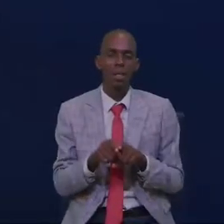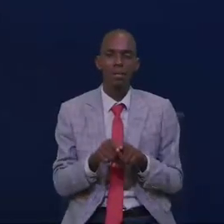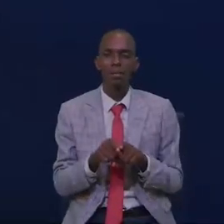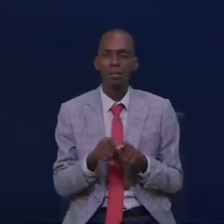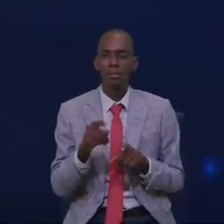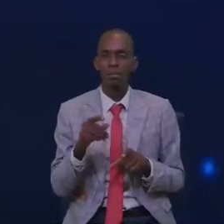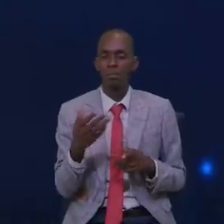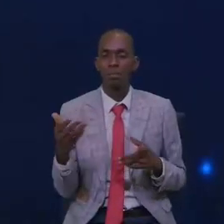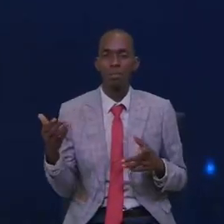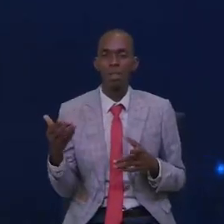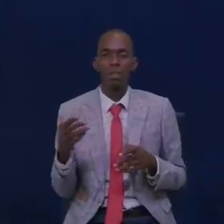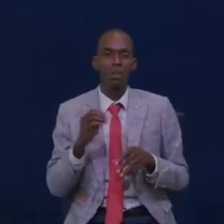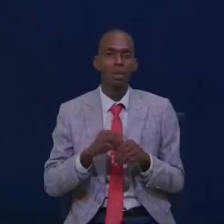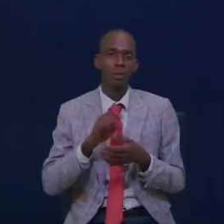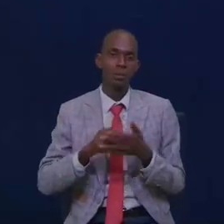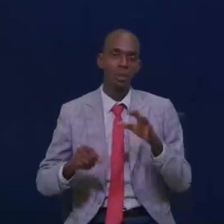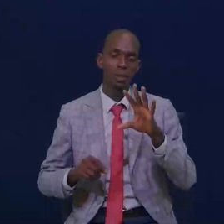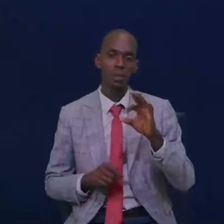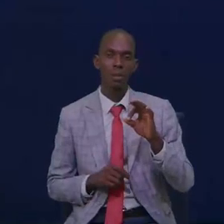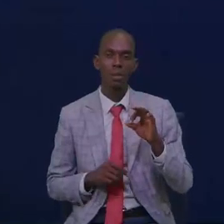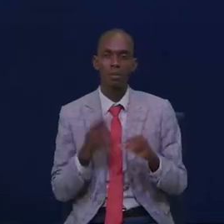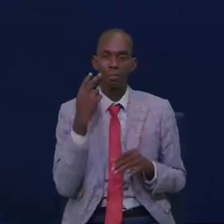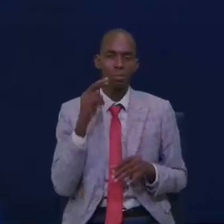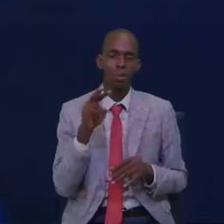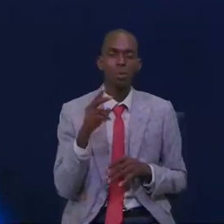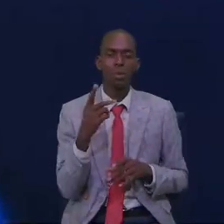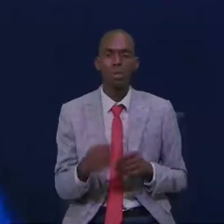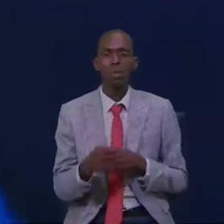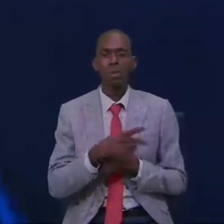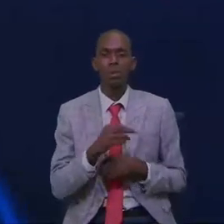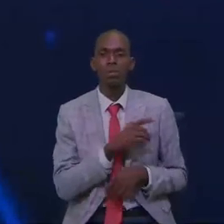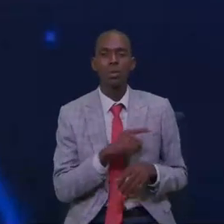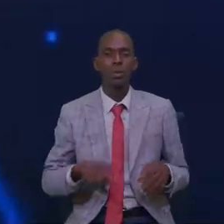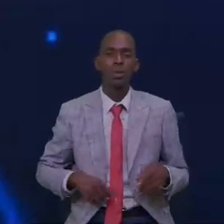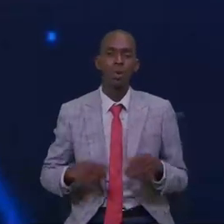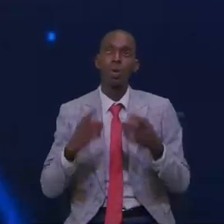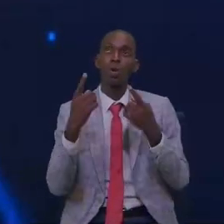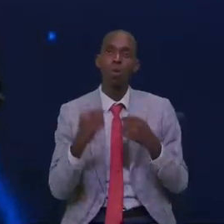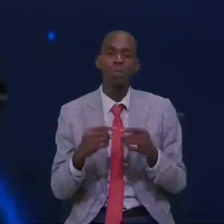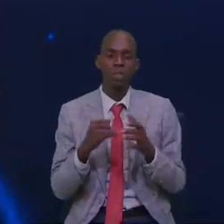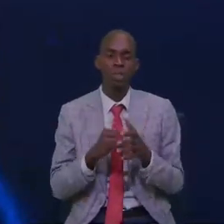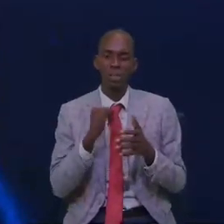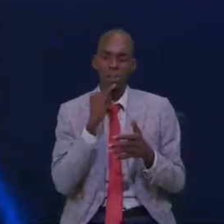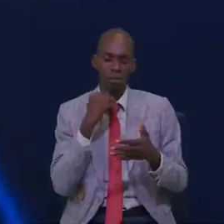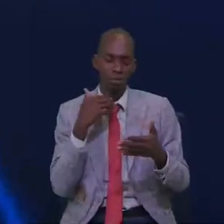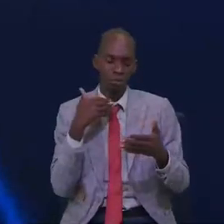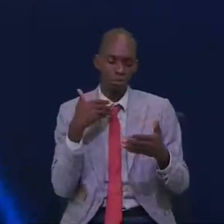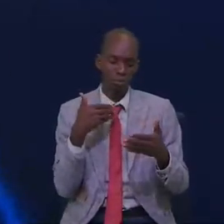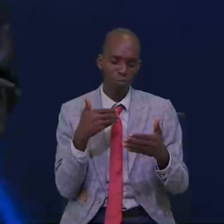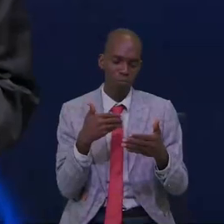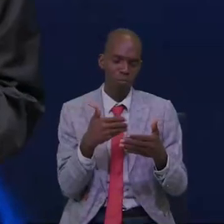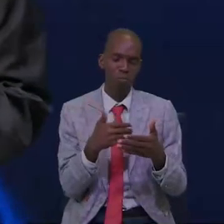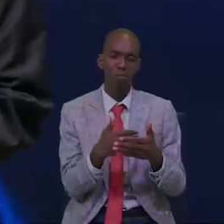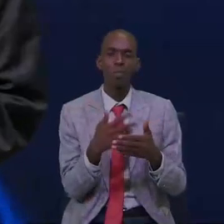9 dit, voici, le jour de l'Éternel arrive. Et le jour-là s'approche très vite.